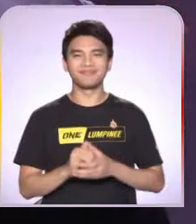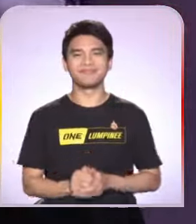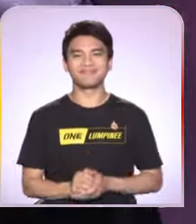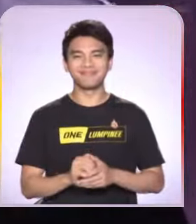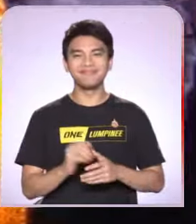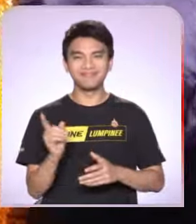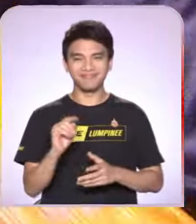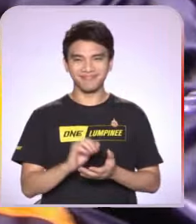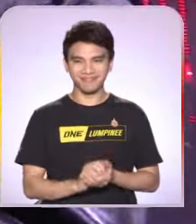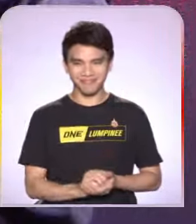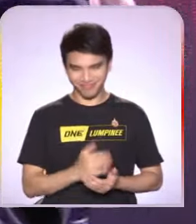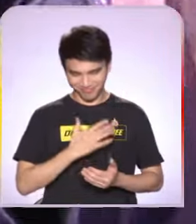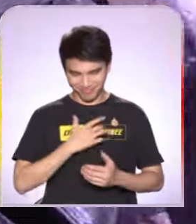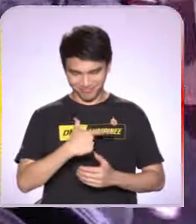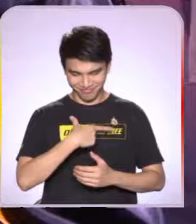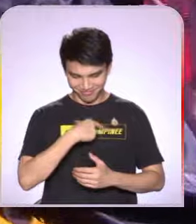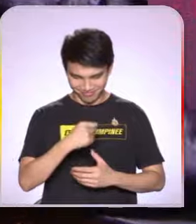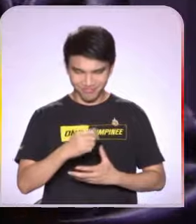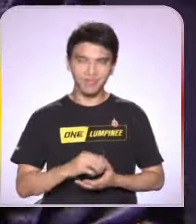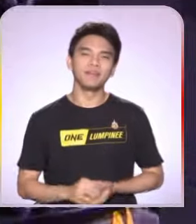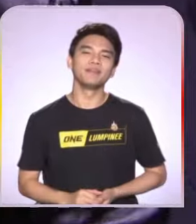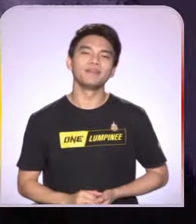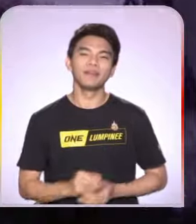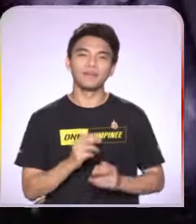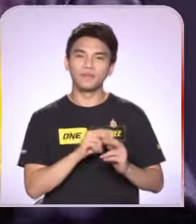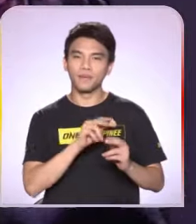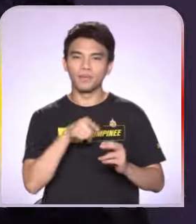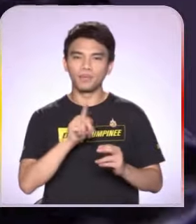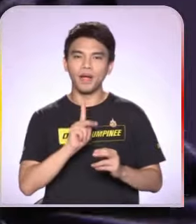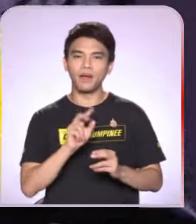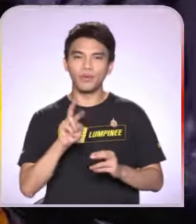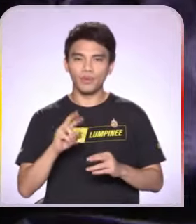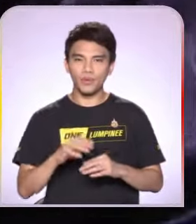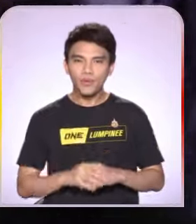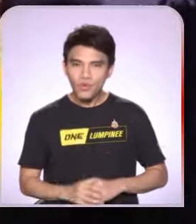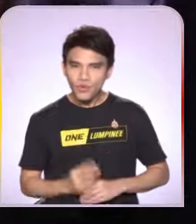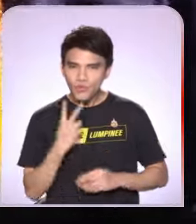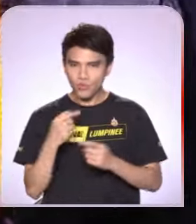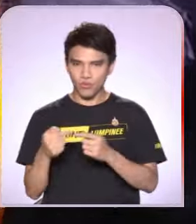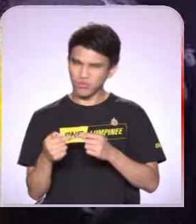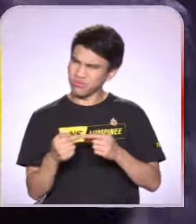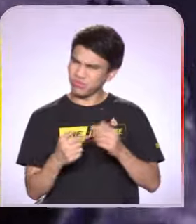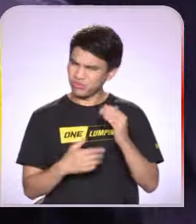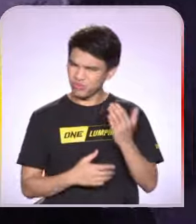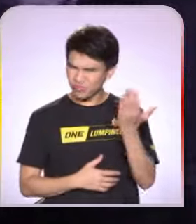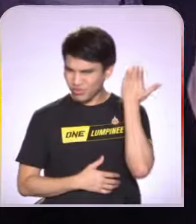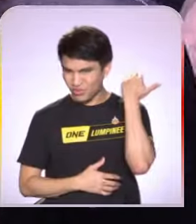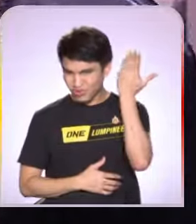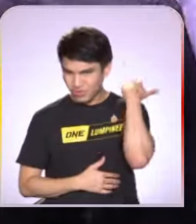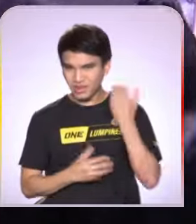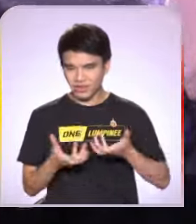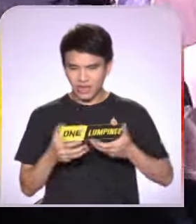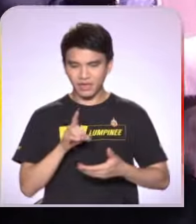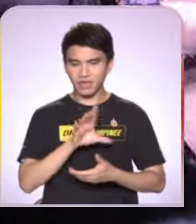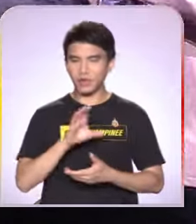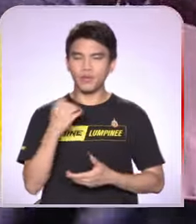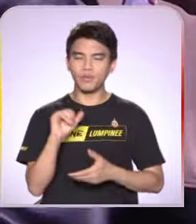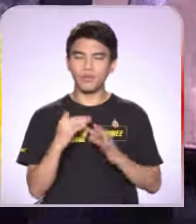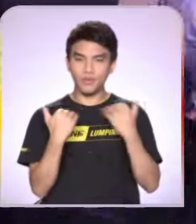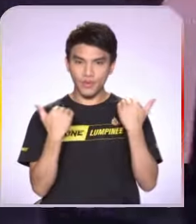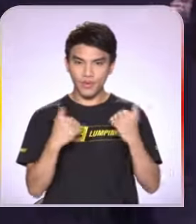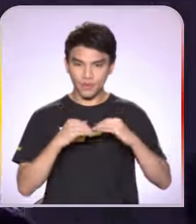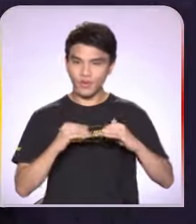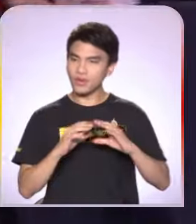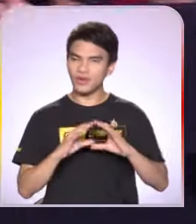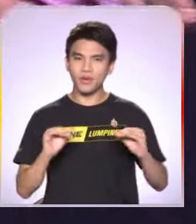ใจเด็กช่างแล้วก็เป็นขวัญใจผมด้วยนะครับปกรณ์ศักยโยธินปกรณ์ PK นี่ตามมาตั้งแต่สมัย110กว่าปอนด ์ถูกต้อง ครับจนกระทั่งเขา